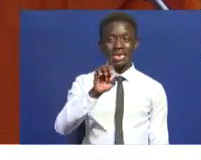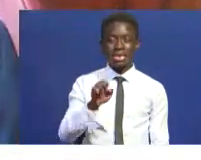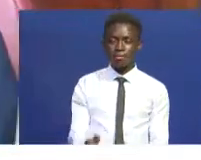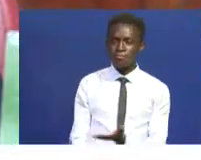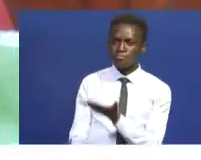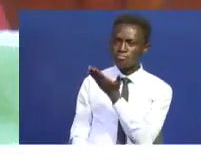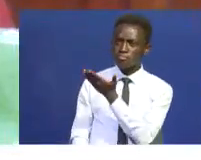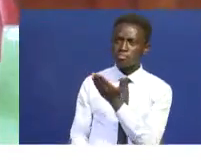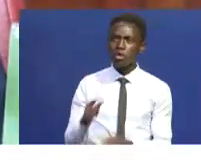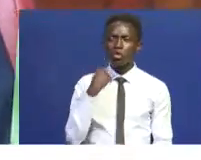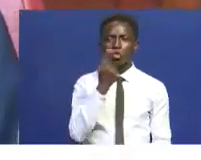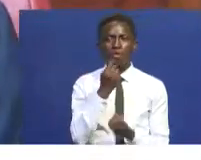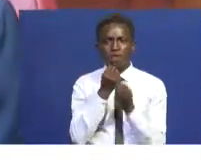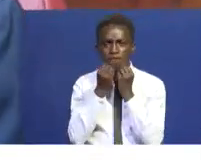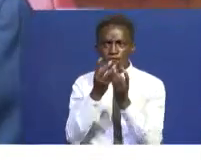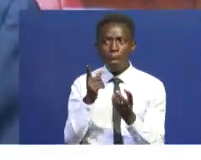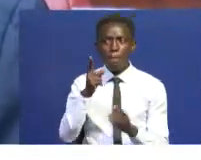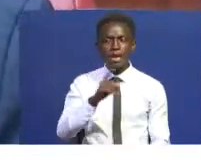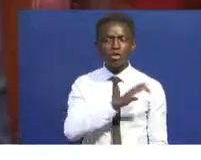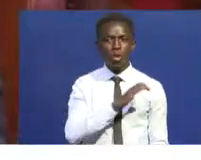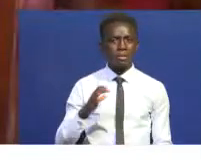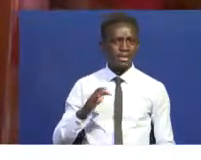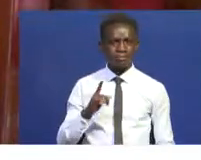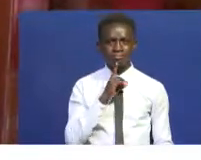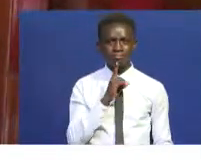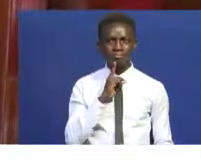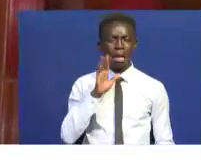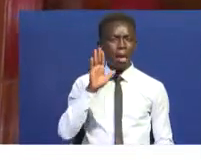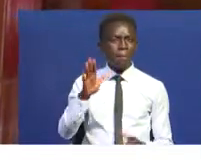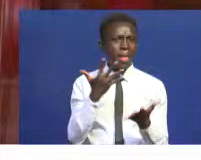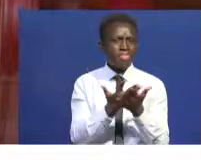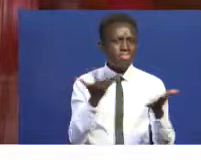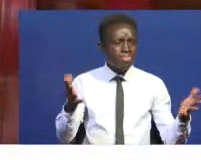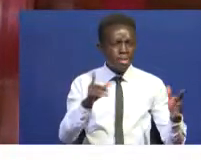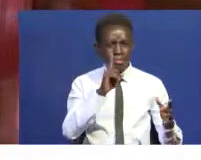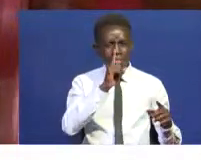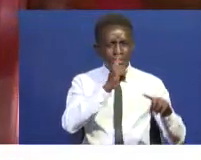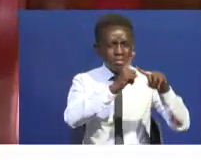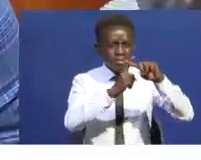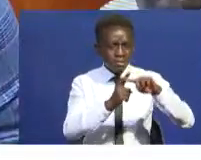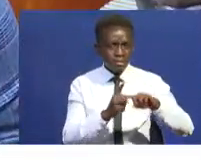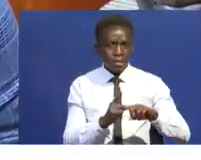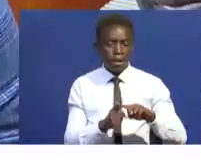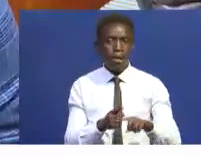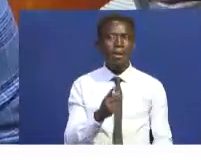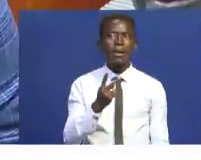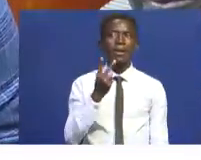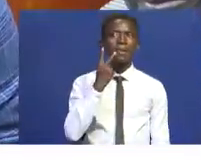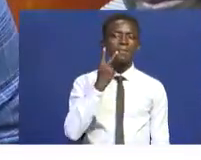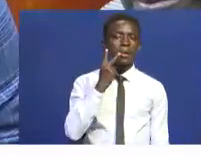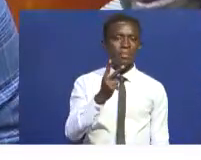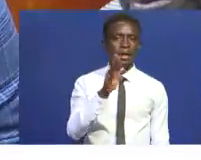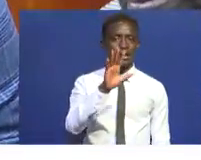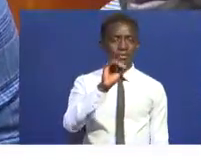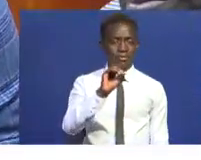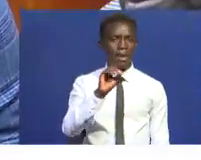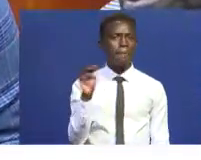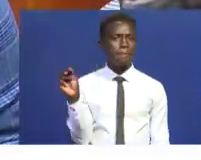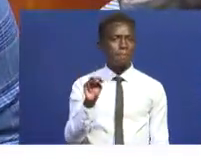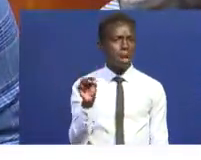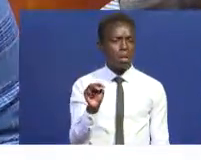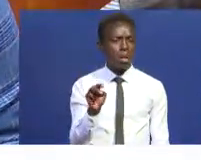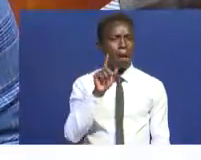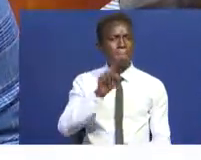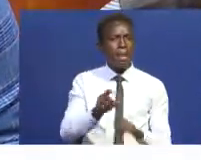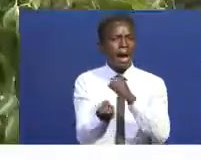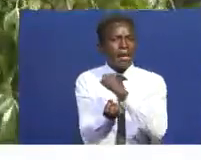ambaye alifahamisha kamati hiyo kuwa ana mali ya thamani ya shilingi milioni 250, alitakiwa kueleza ni vipi